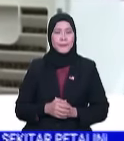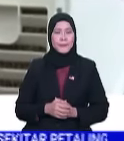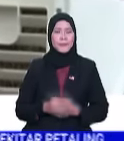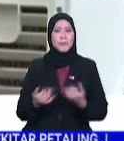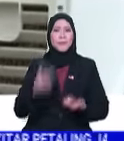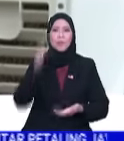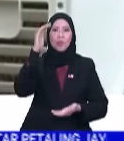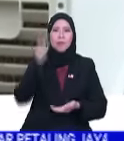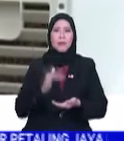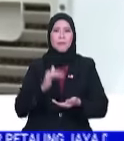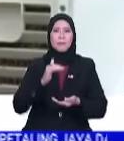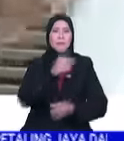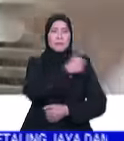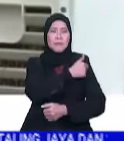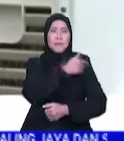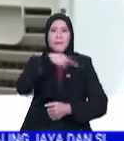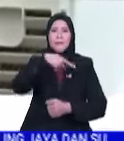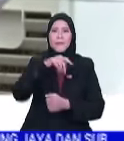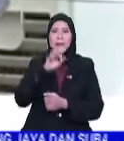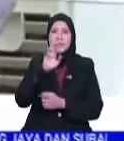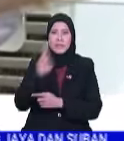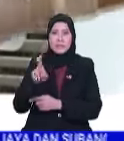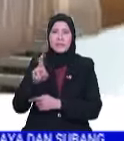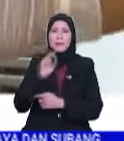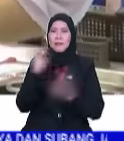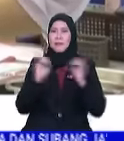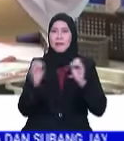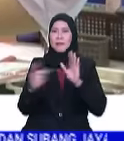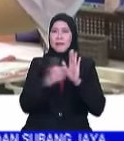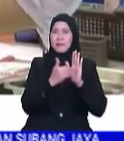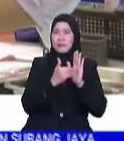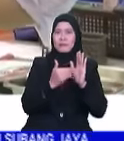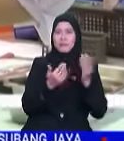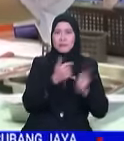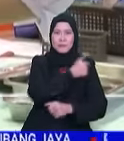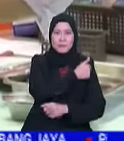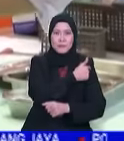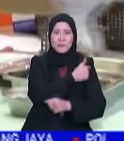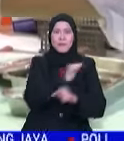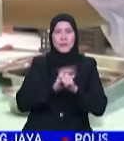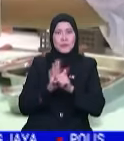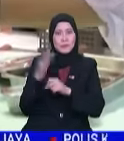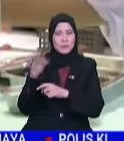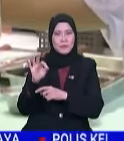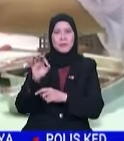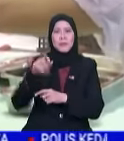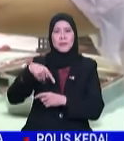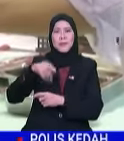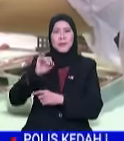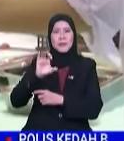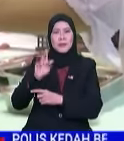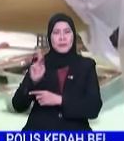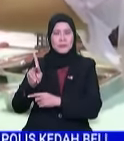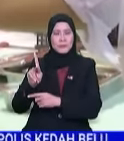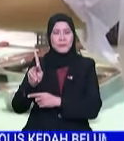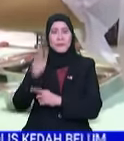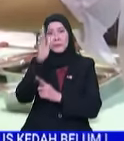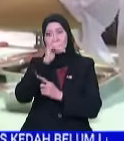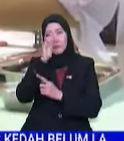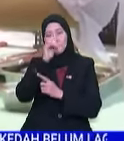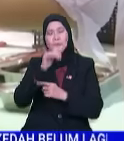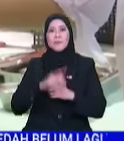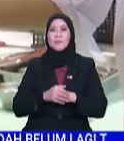Kekurangan bekalan vaksin Pfizer-BioNTech ketika ini tidak menghalang pelaksanaan program imunisasi COVID-19 kebangsaan PICK di Melaka,